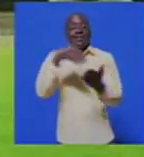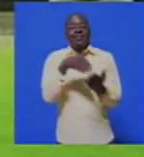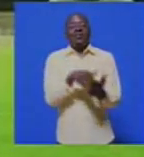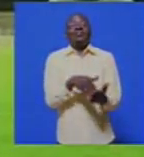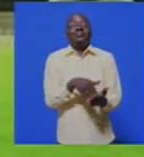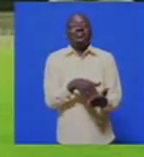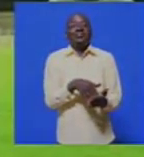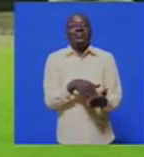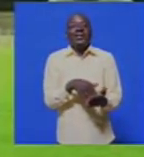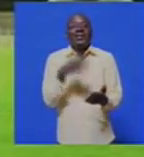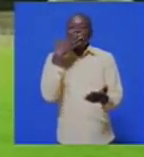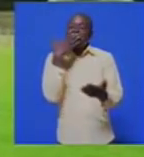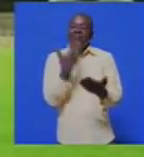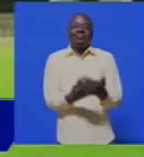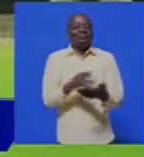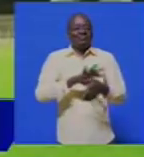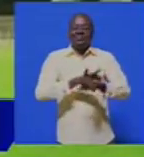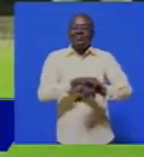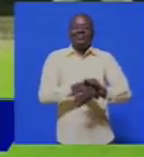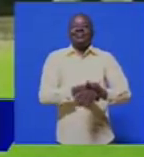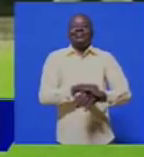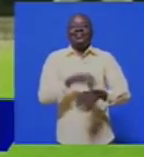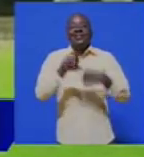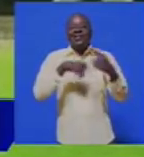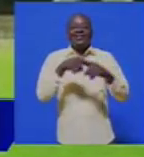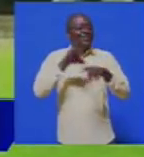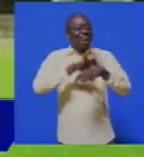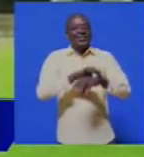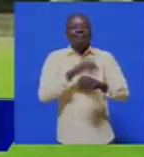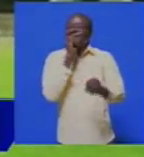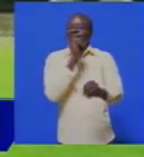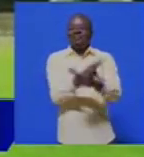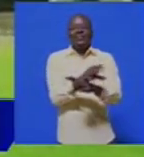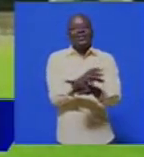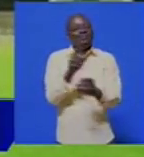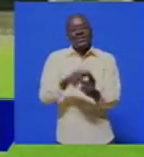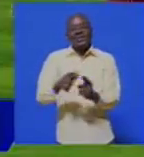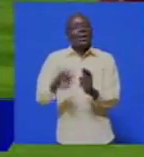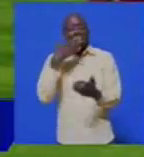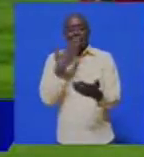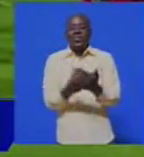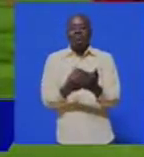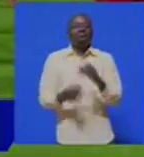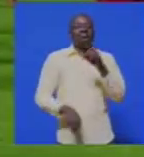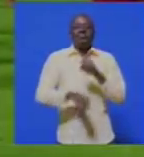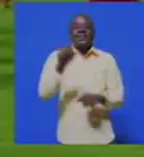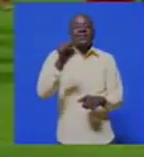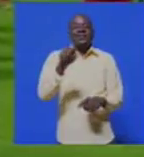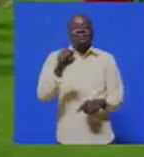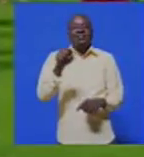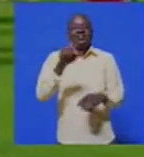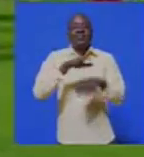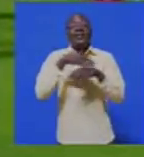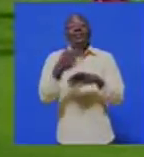C'est une bonne pelouse et quand on a une bonne pelouse, on est prêt pour faire un grand match, un bon match. À la suite d'une